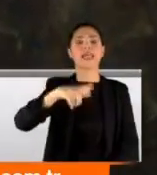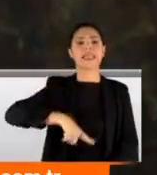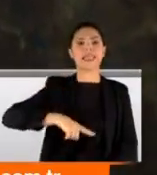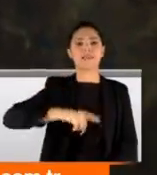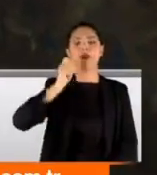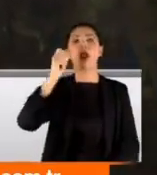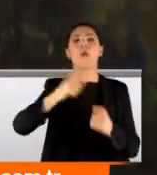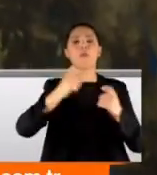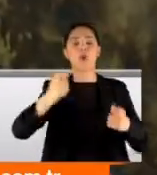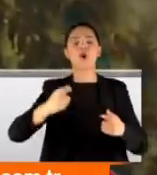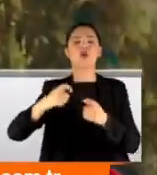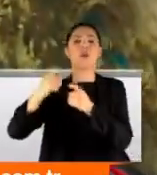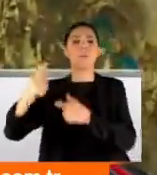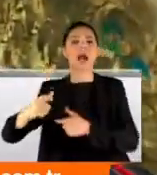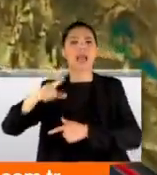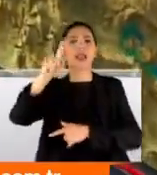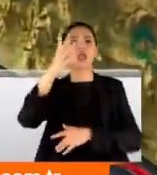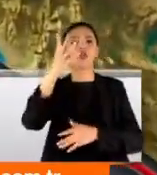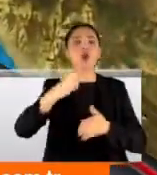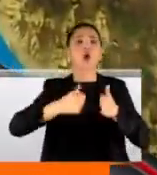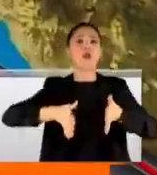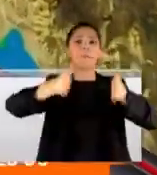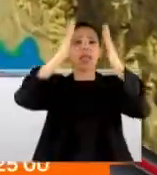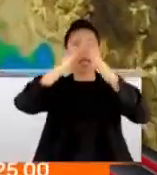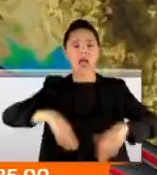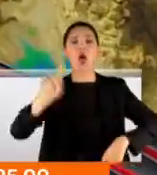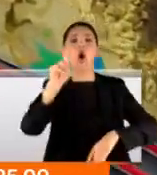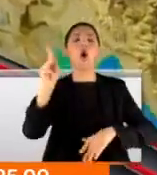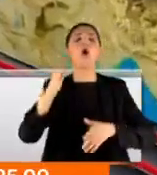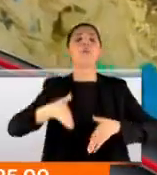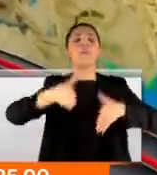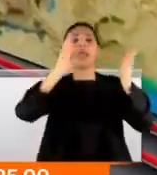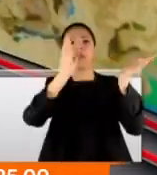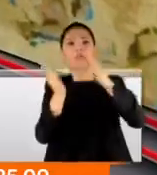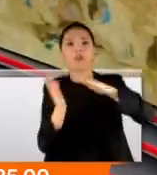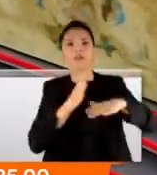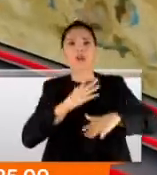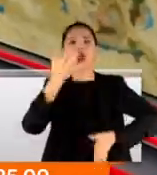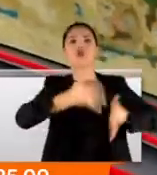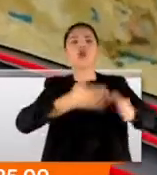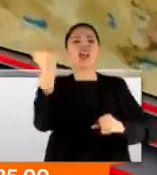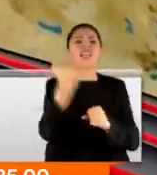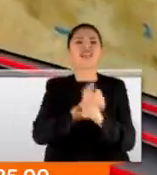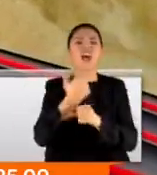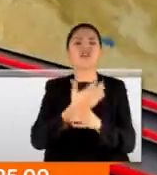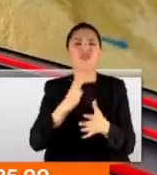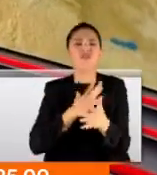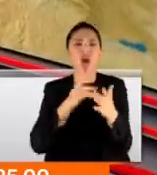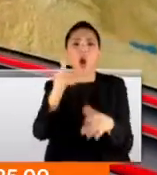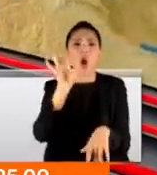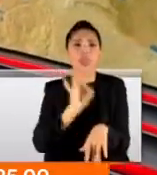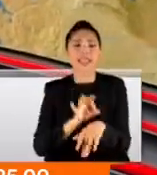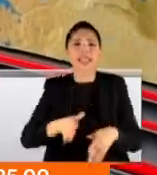gibi 20'ye yakın binada yıkılma var. 4'ü tamamen yerle bir oldu. 10 binada yan yattı. Sokaklar moloz yığınlarıyla kaplandı. İşte o sıcak